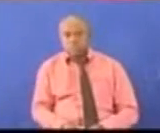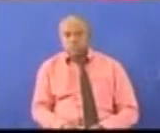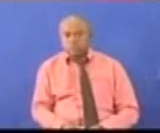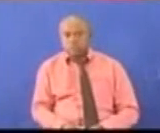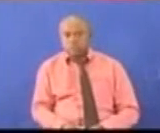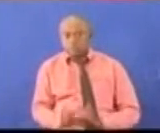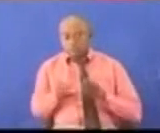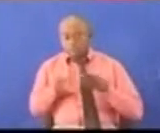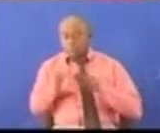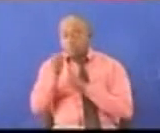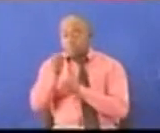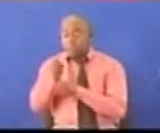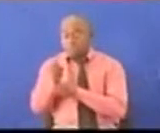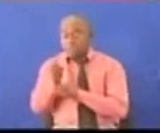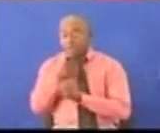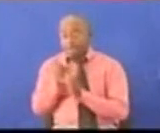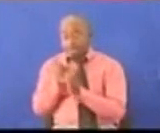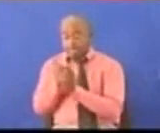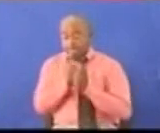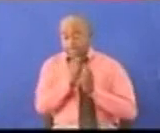wa kamati ya budget.